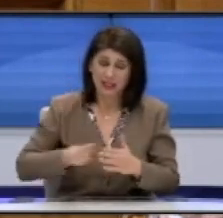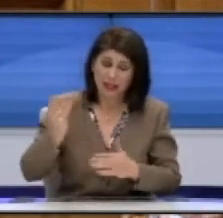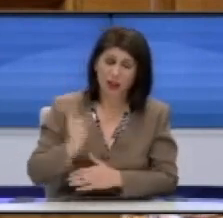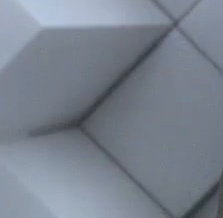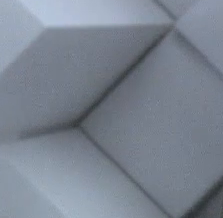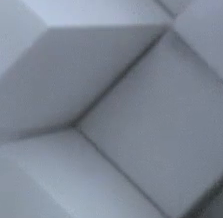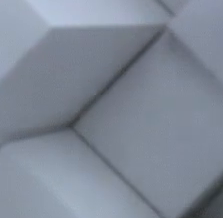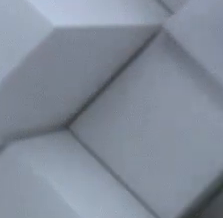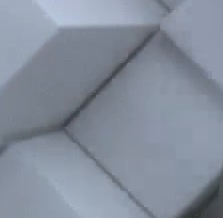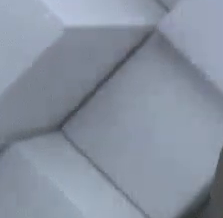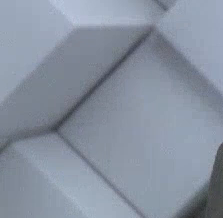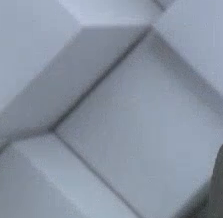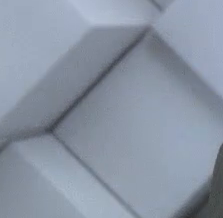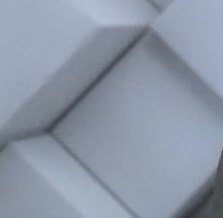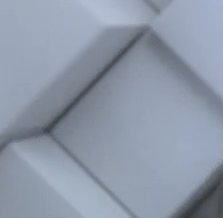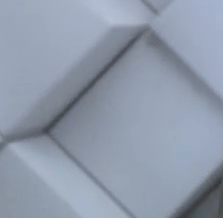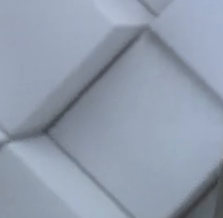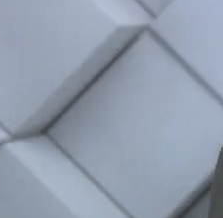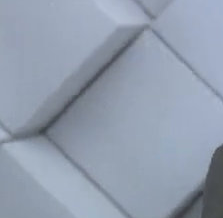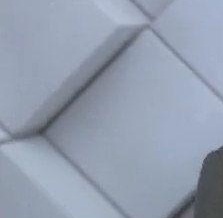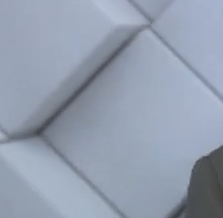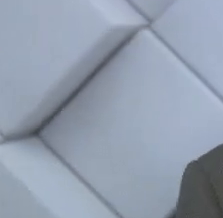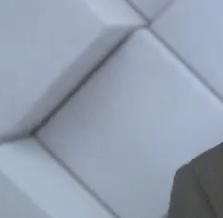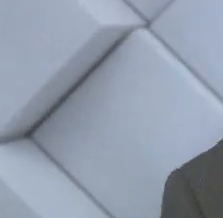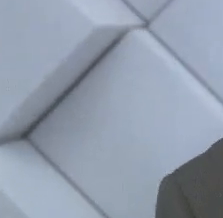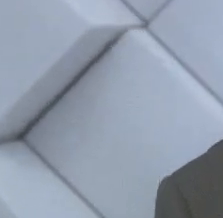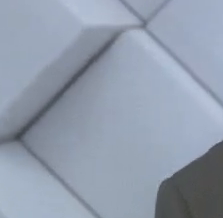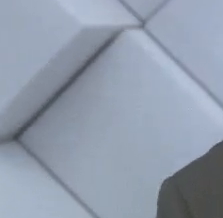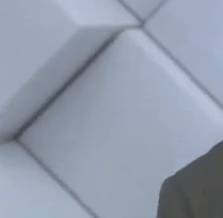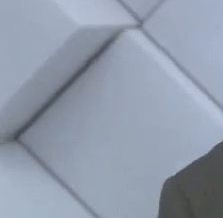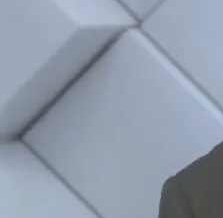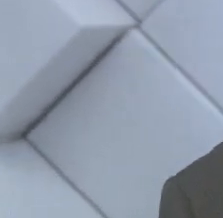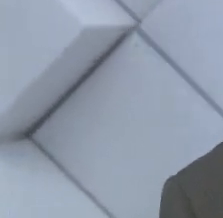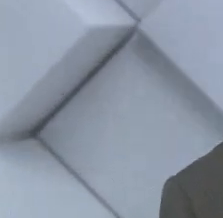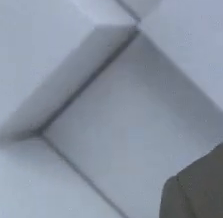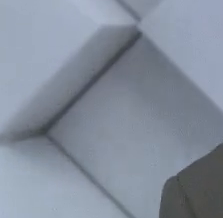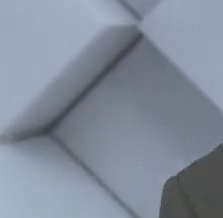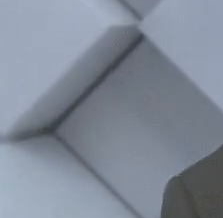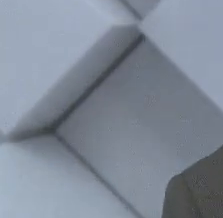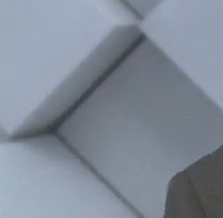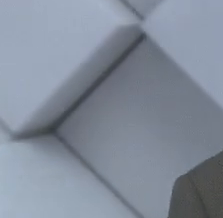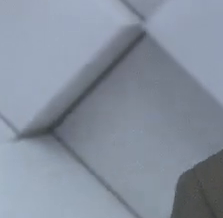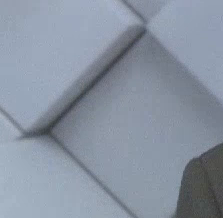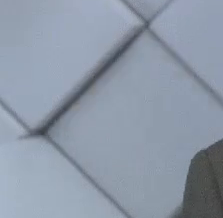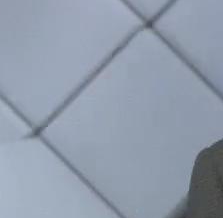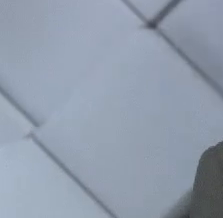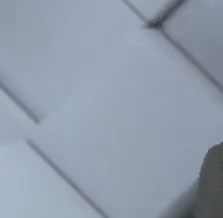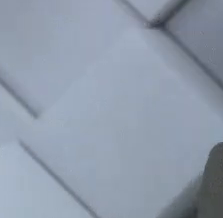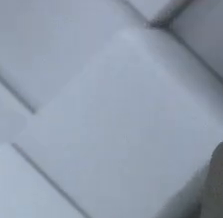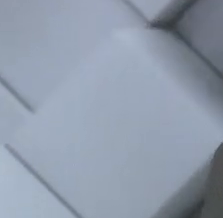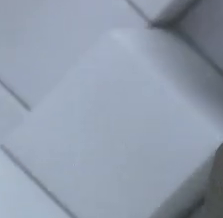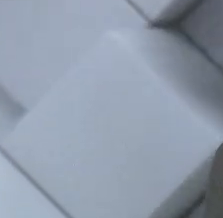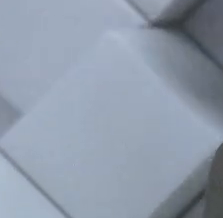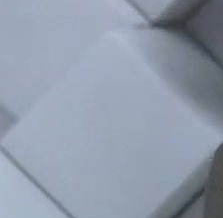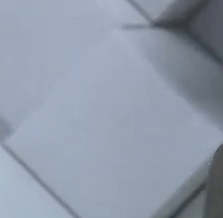τη συζητήσουμε, το Brand Affair, αυτό με τον καλό συνάδελφο Αλέξανδρο Διαμάντη, δημοσιογράφο από